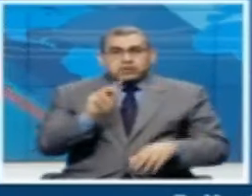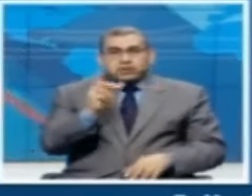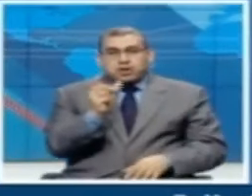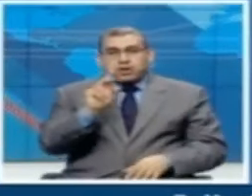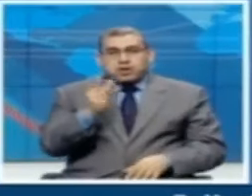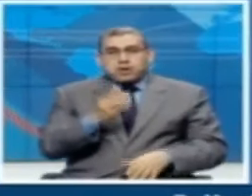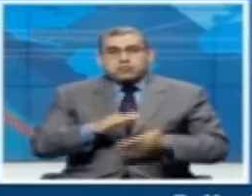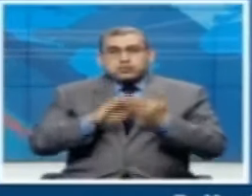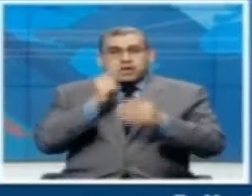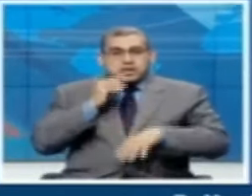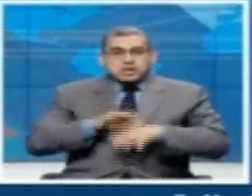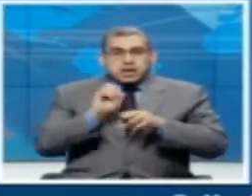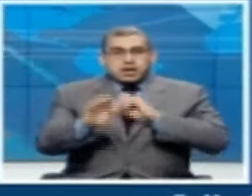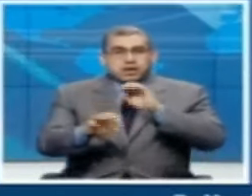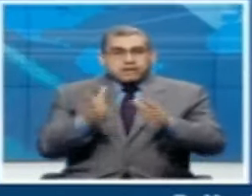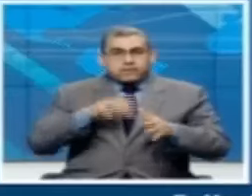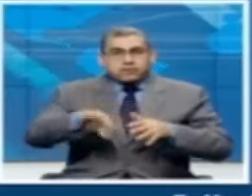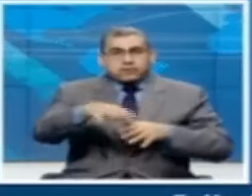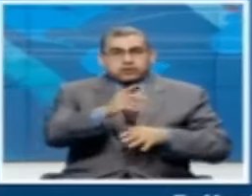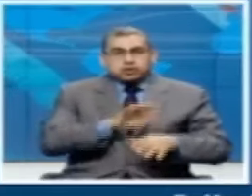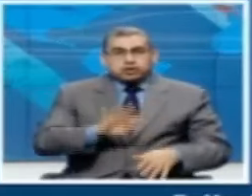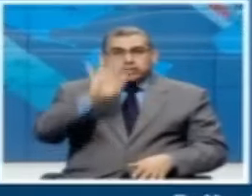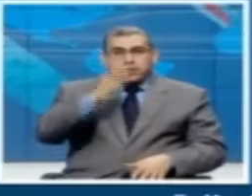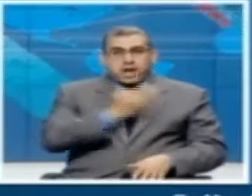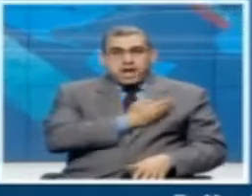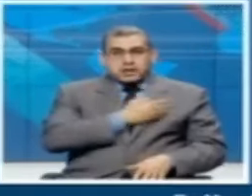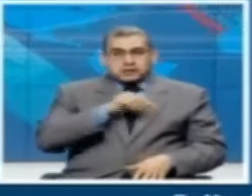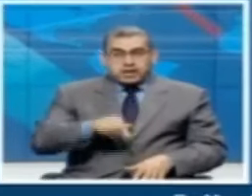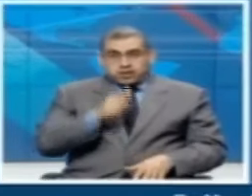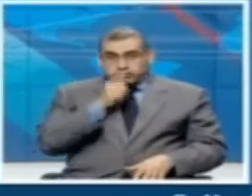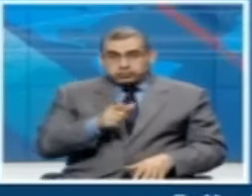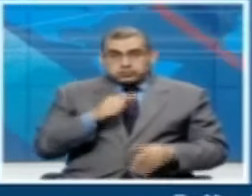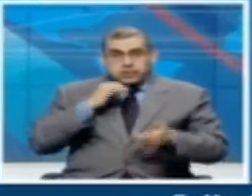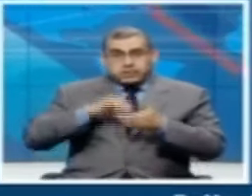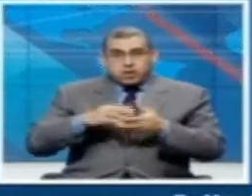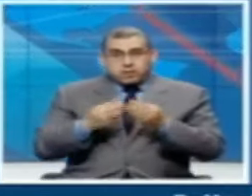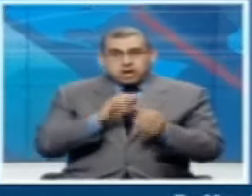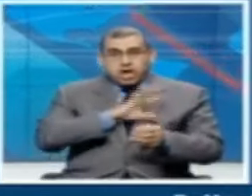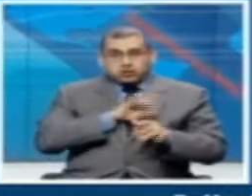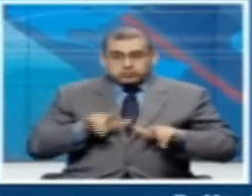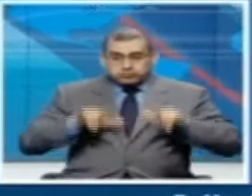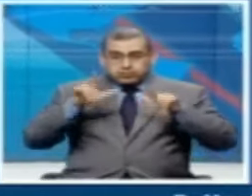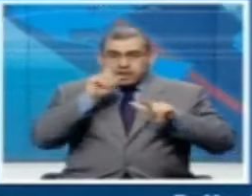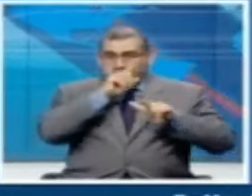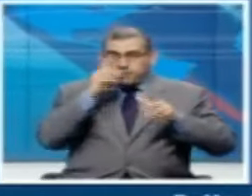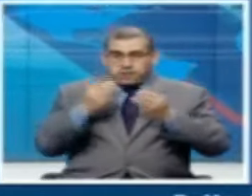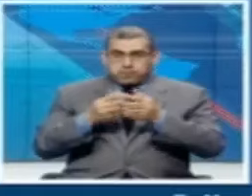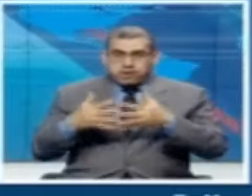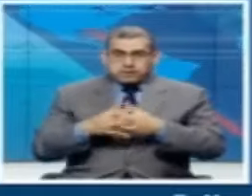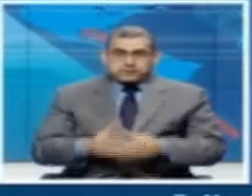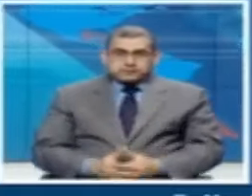من المساعدات الانسانيه في مناطق مختلفه شمالي قطاع غزه وذلك بالتعاون مع القوات الجويه